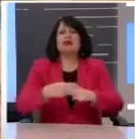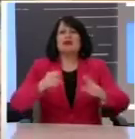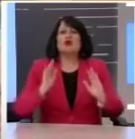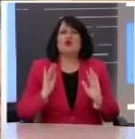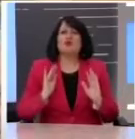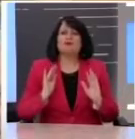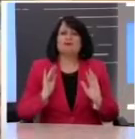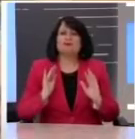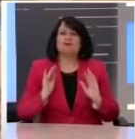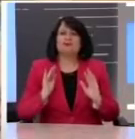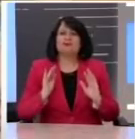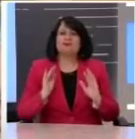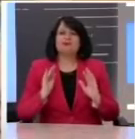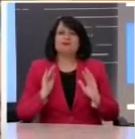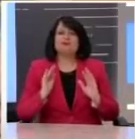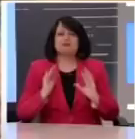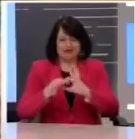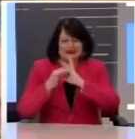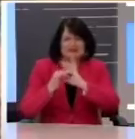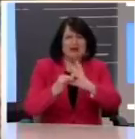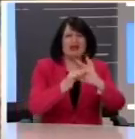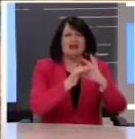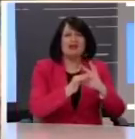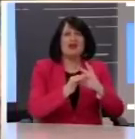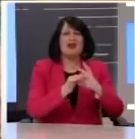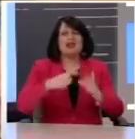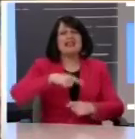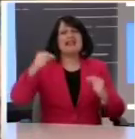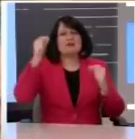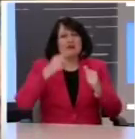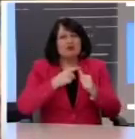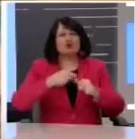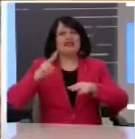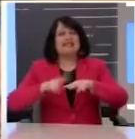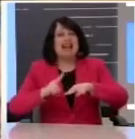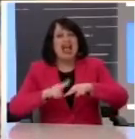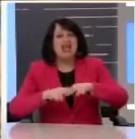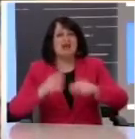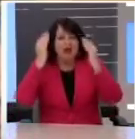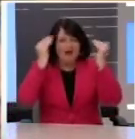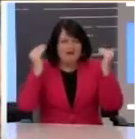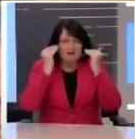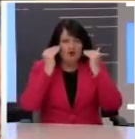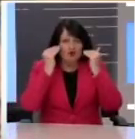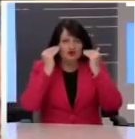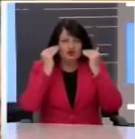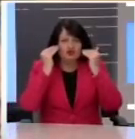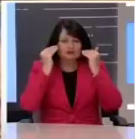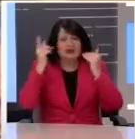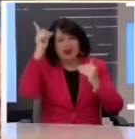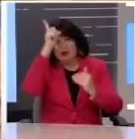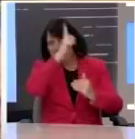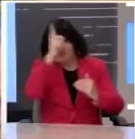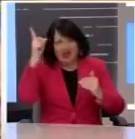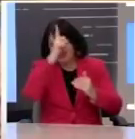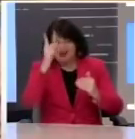τις τριγωνικές συμμαχίες μαζί με την Κύπρο, με το Ισραήλ, την Αίγυπτο, την Ιορδανία,